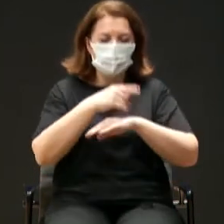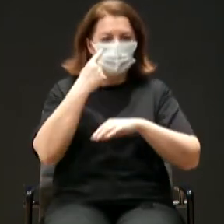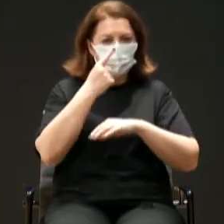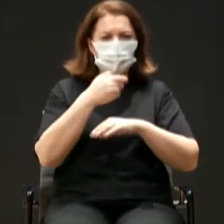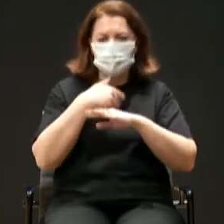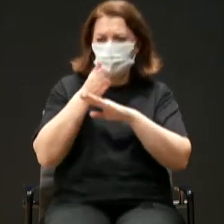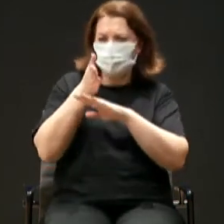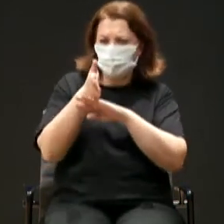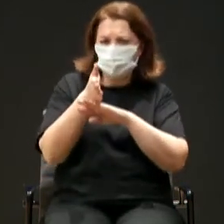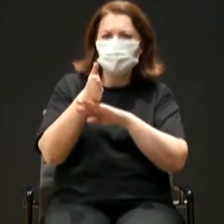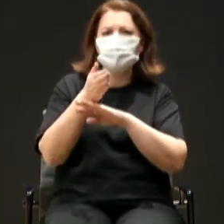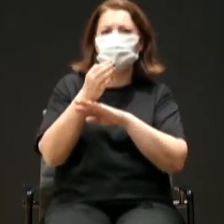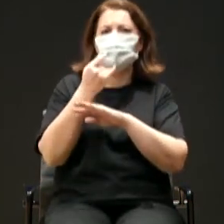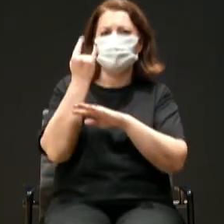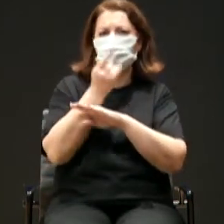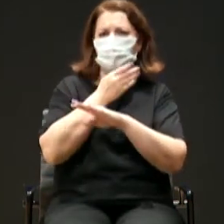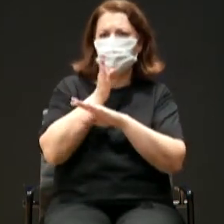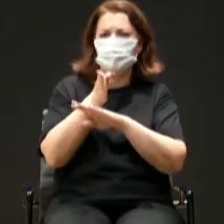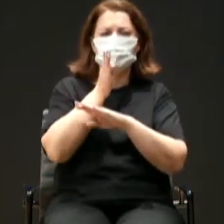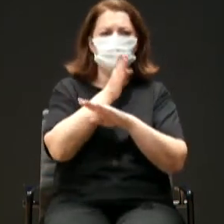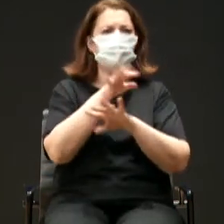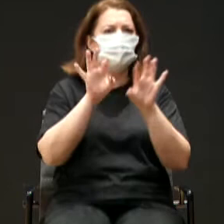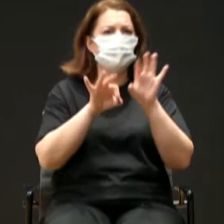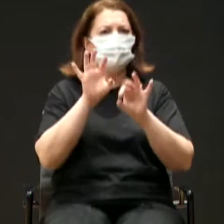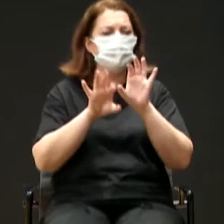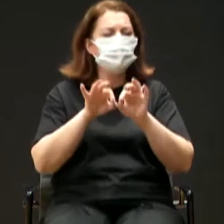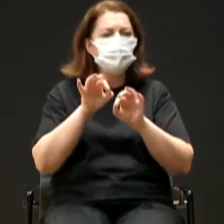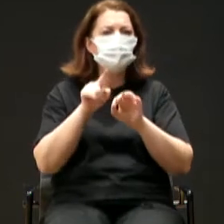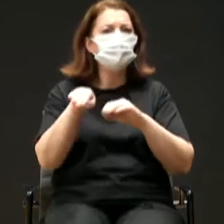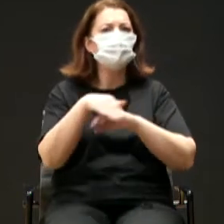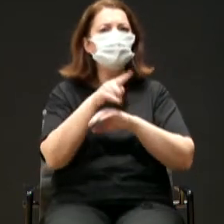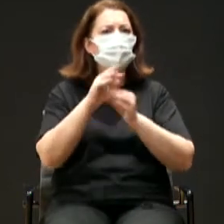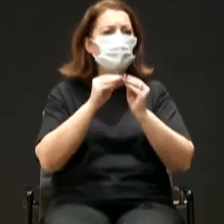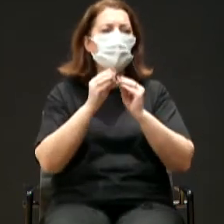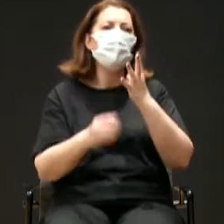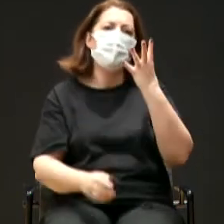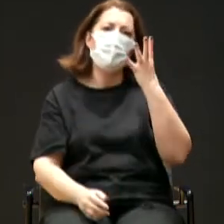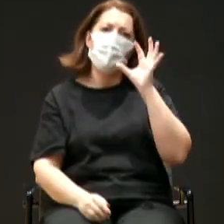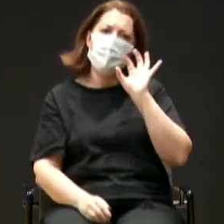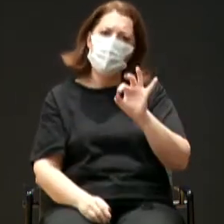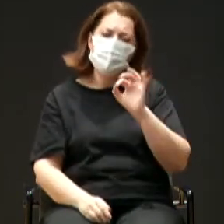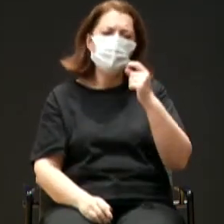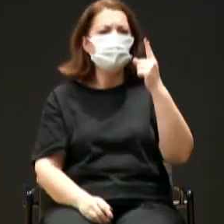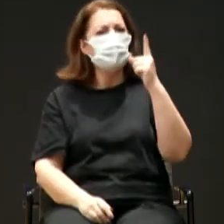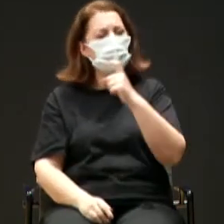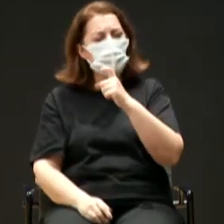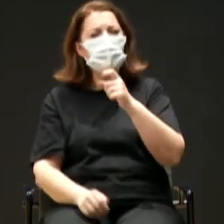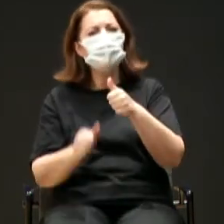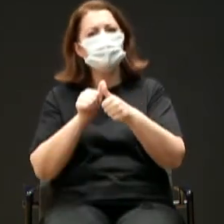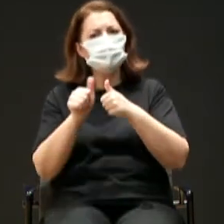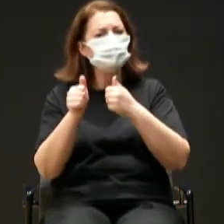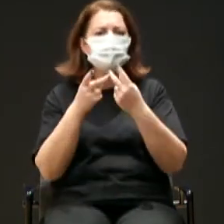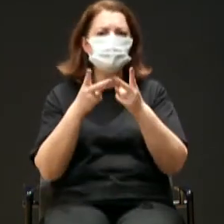yerinde birkaç caddeyi gezdim. Caddede bu problem olabilir. Bir ayda vakit alabilir.